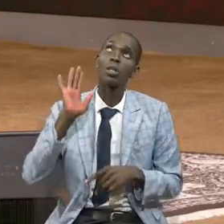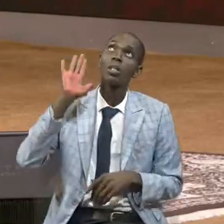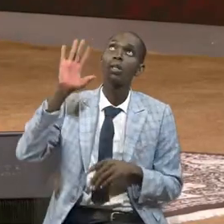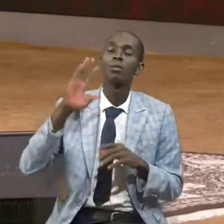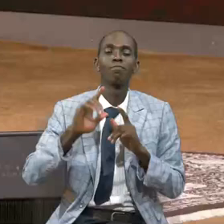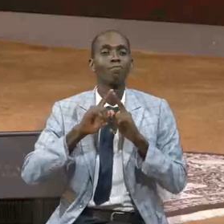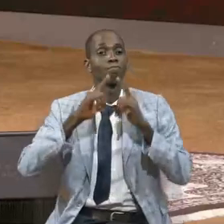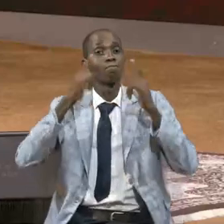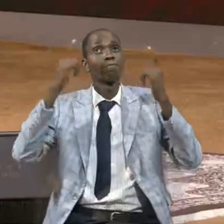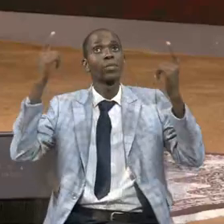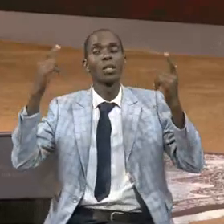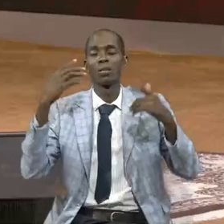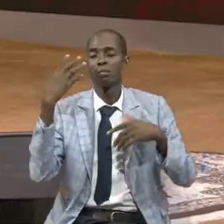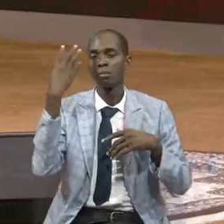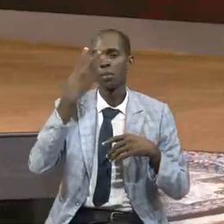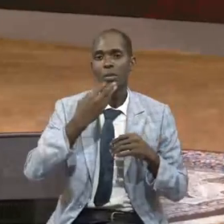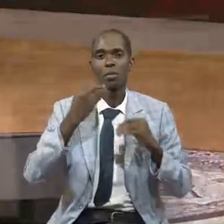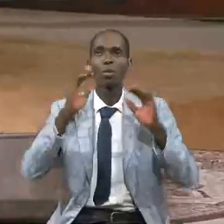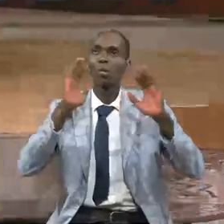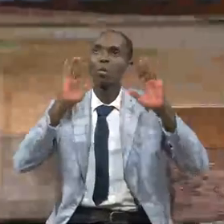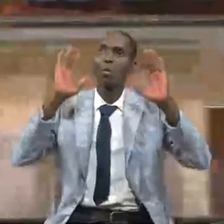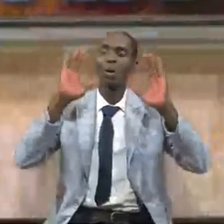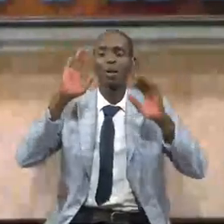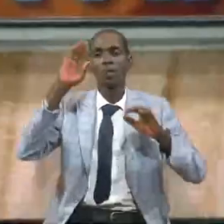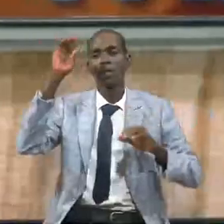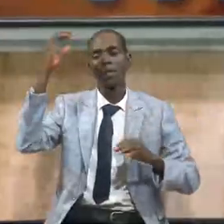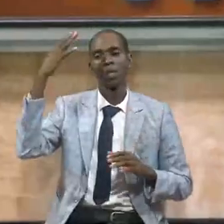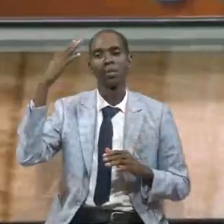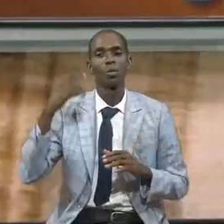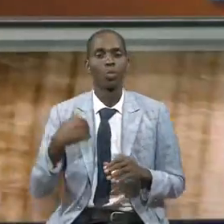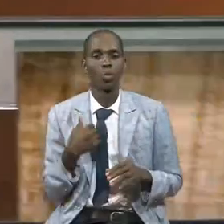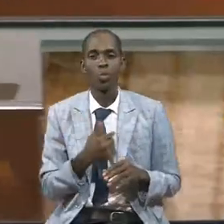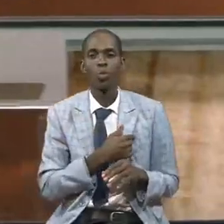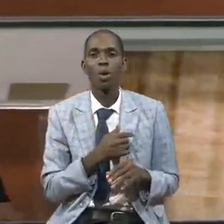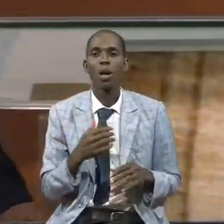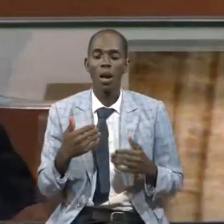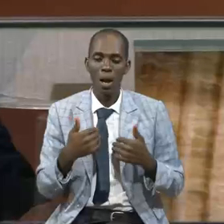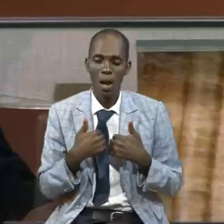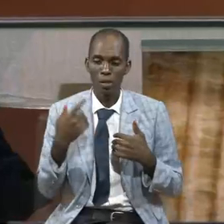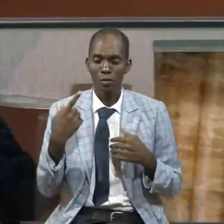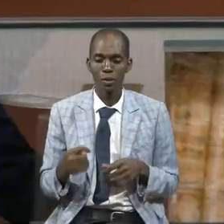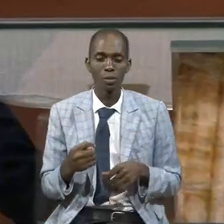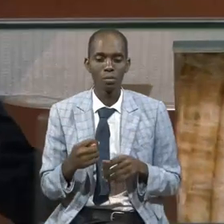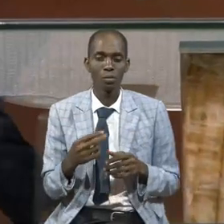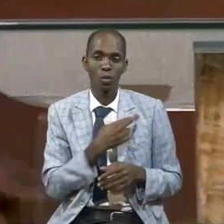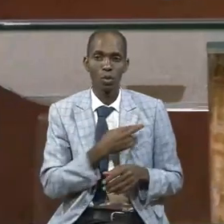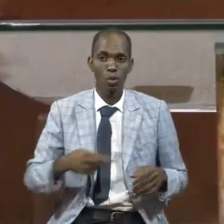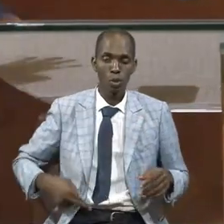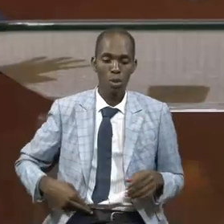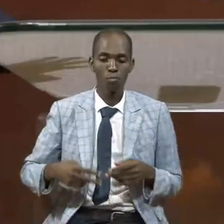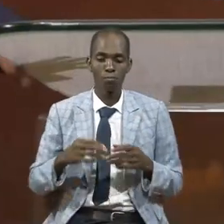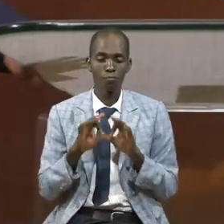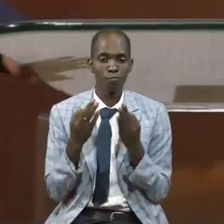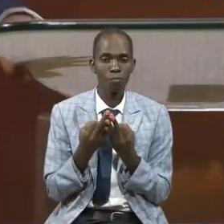son admirable lumière. Nous sommes un sacerdoce royal. Nous avons la loi